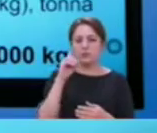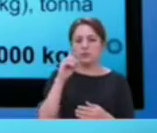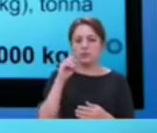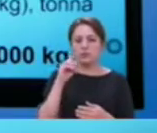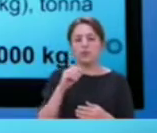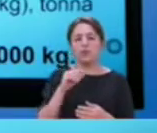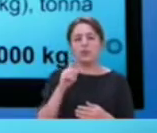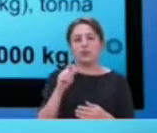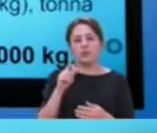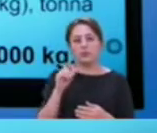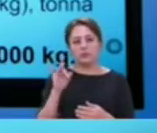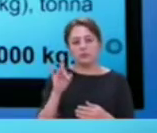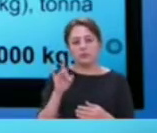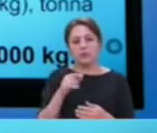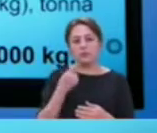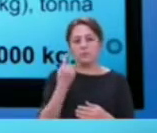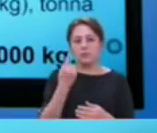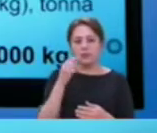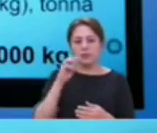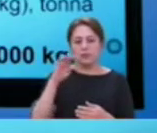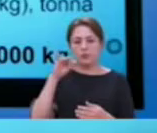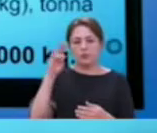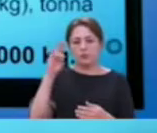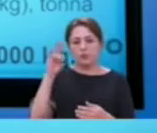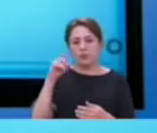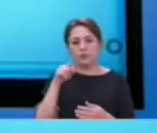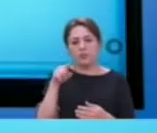1 tonna 1000 kilogram.